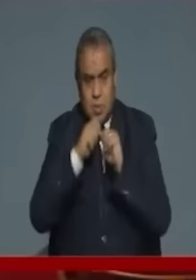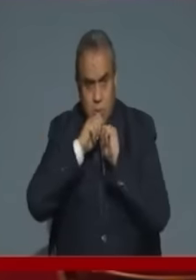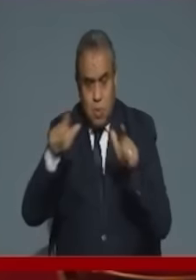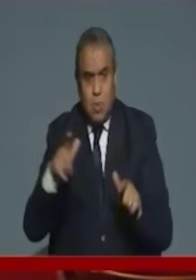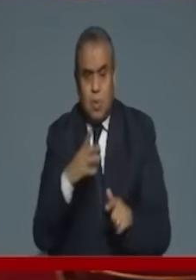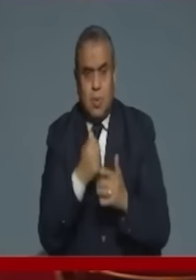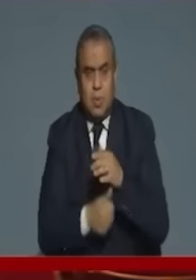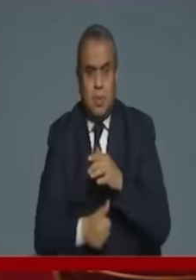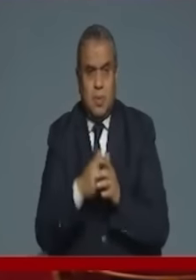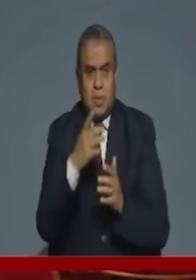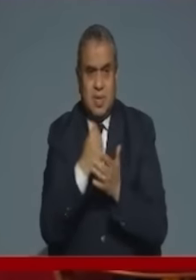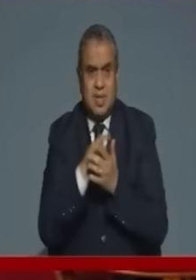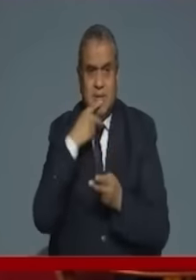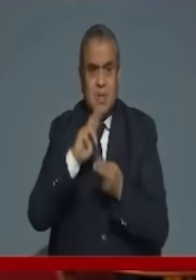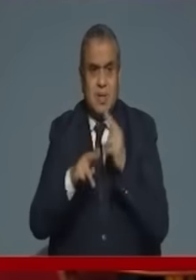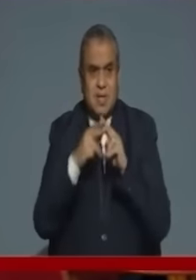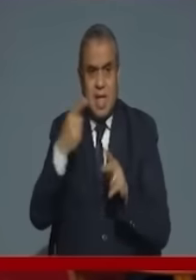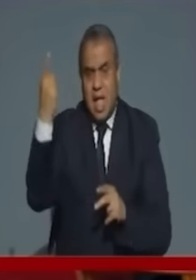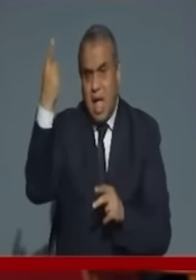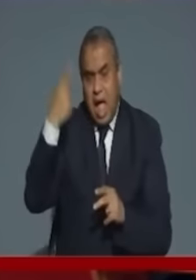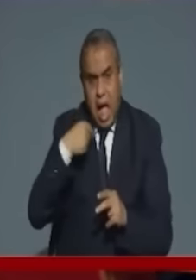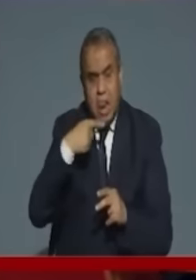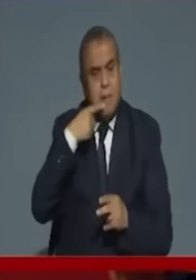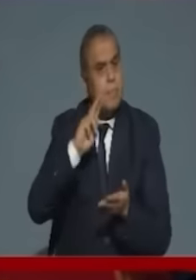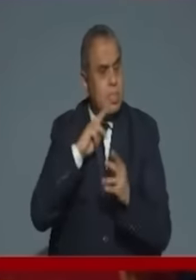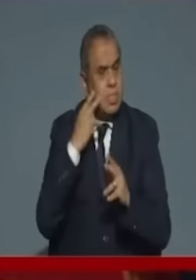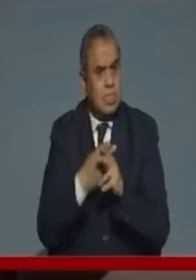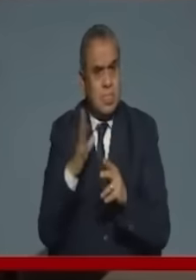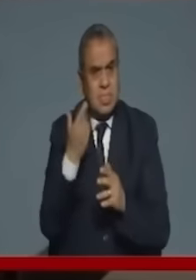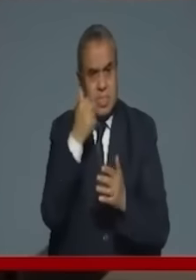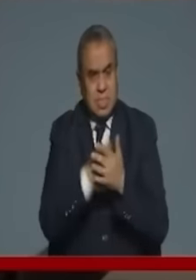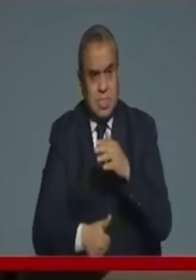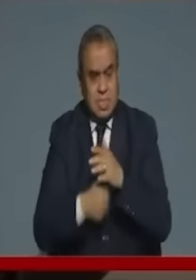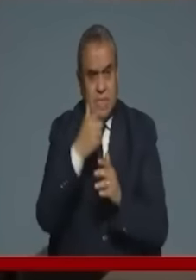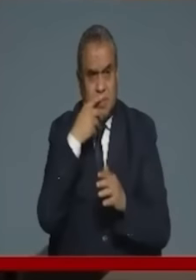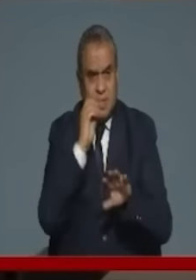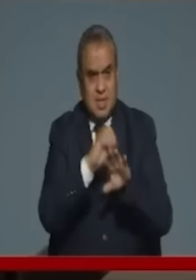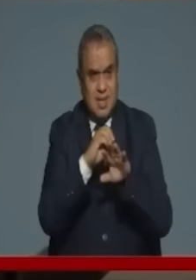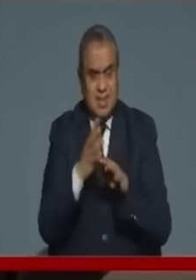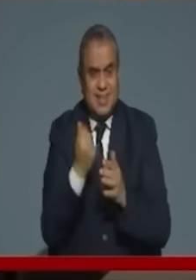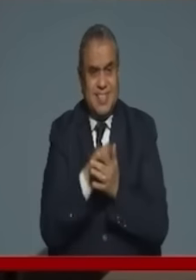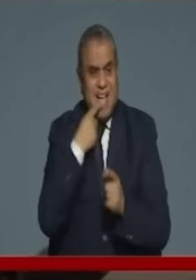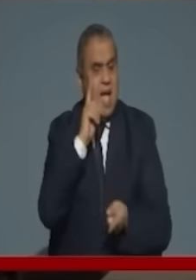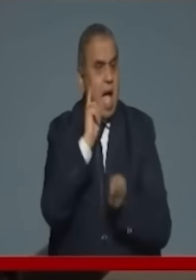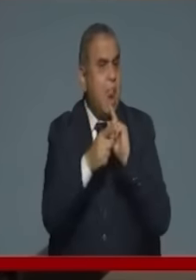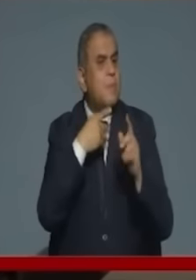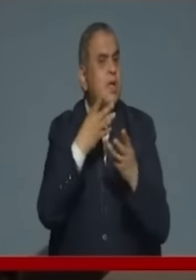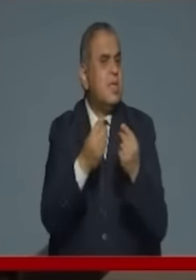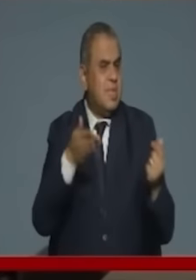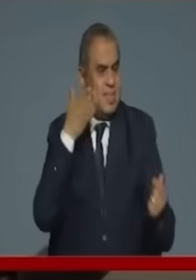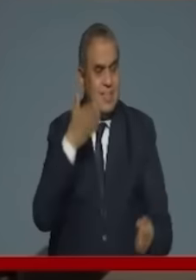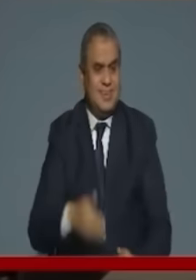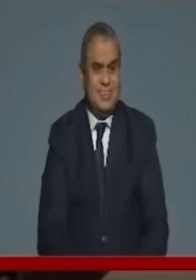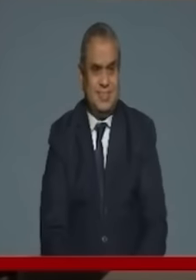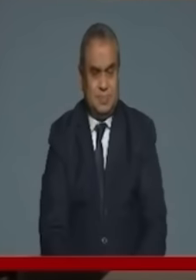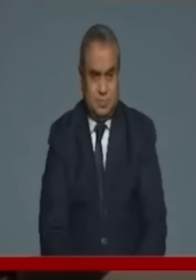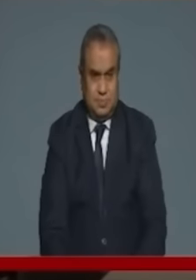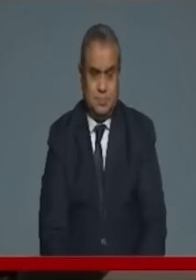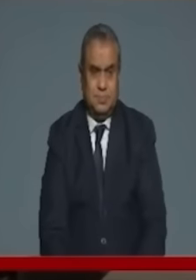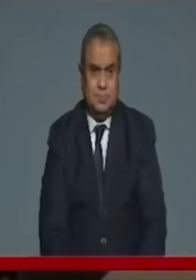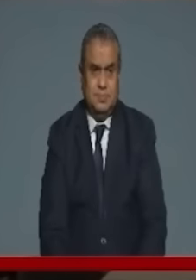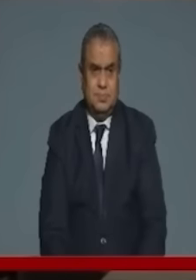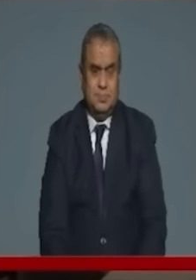فندم، اللي حضرتك تؤمر بيه، اللي حضرتك تؤمر بيه على طول هيتعمل. لا اصل انا لو طلبت انا بطلب كتير. انا عايز